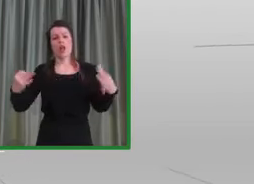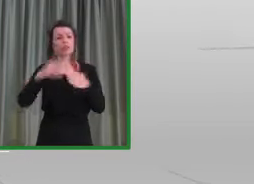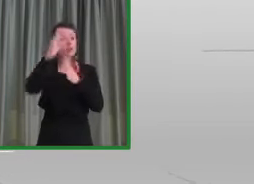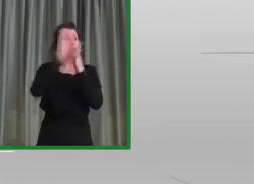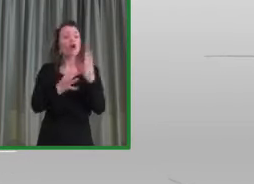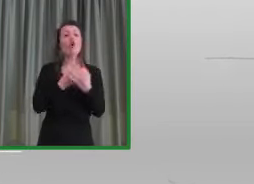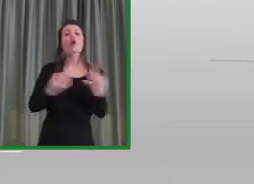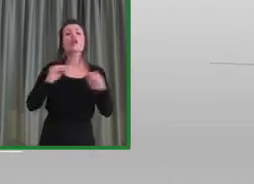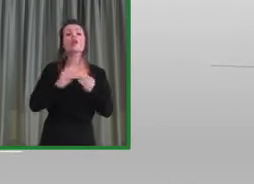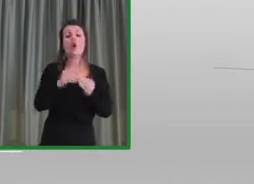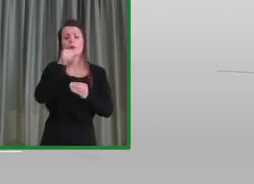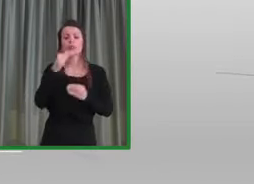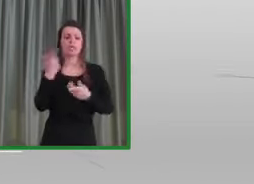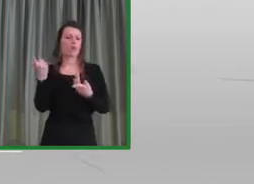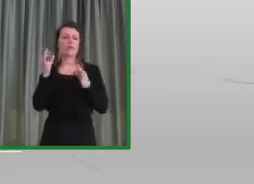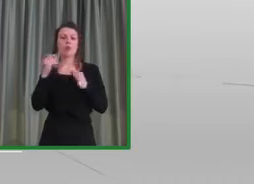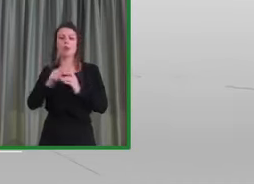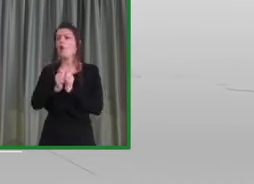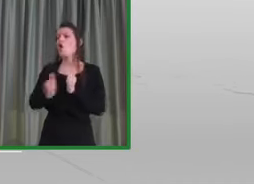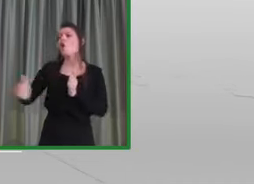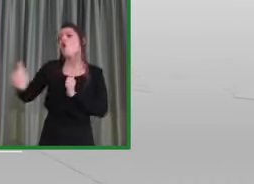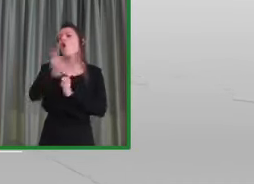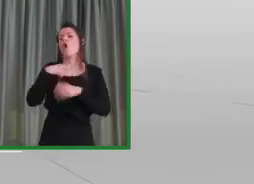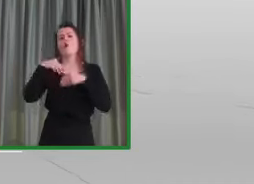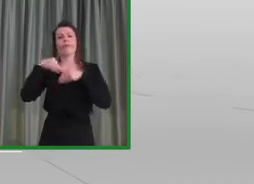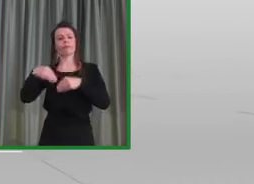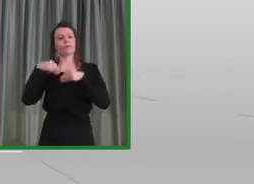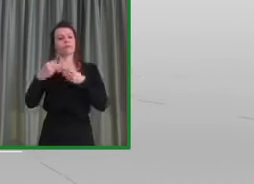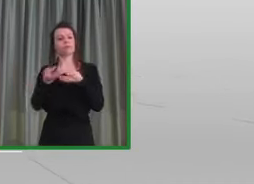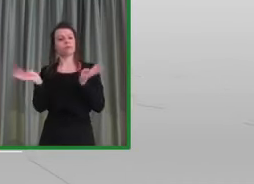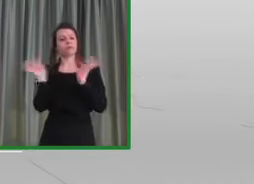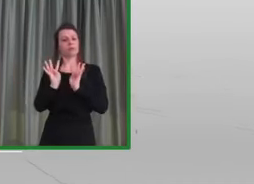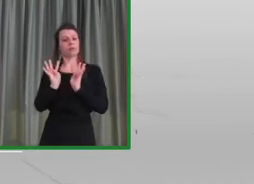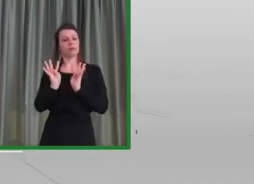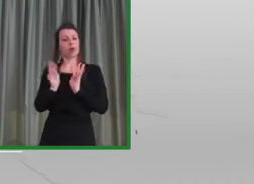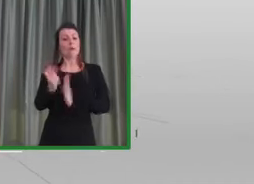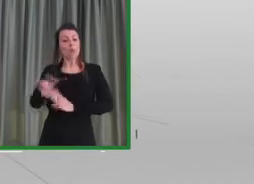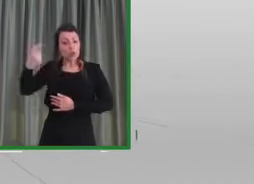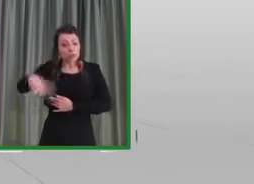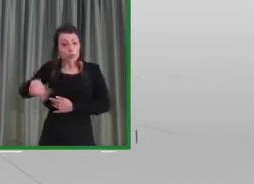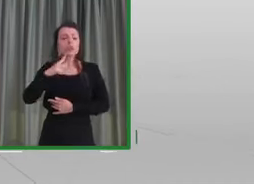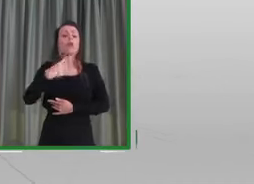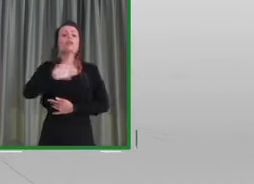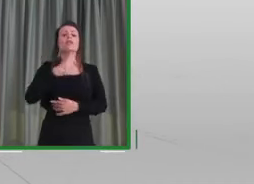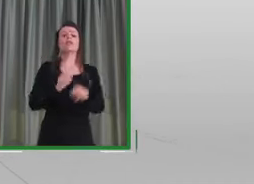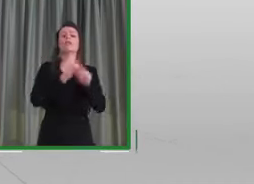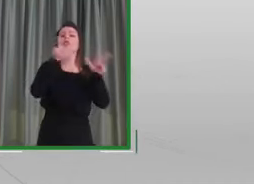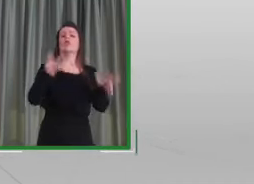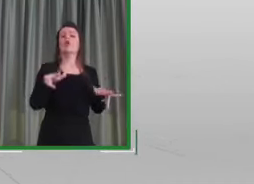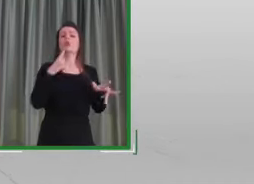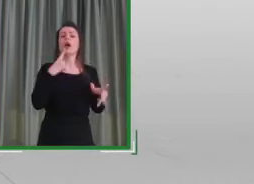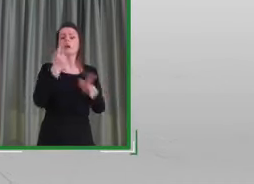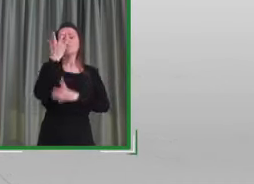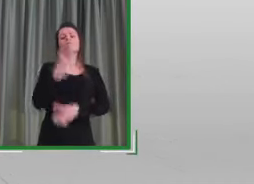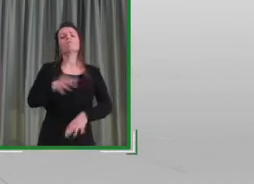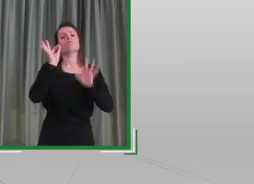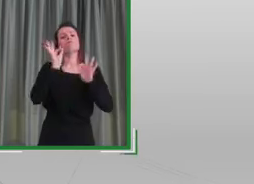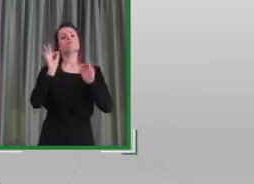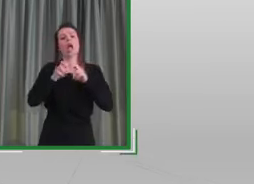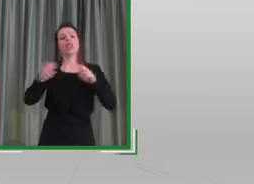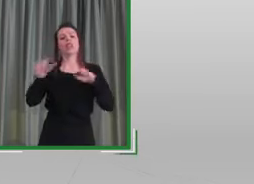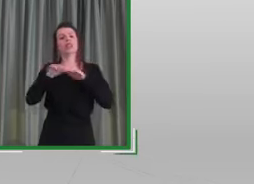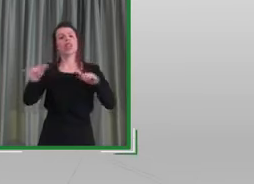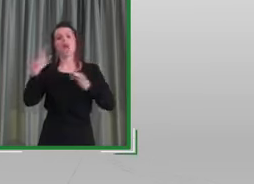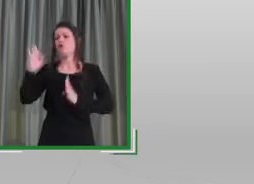questo è il motivo per cui il presidente fontana ha voluto creare questo tavolo importante che sono sicuro che